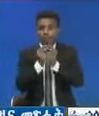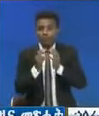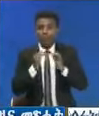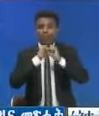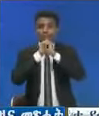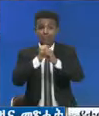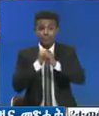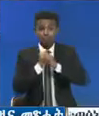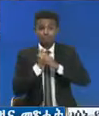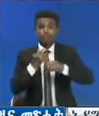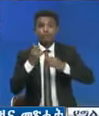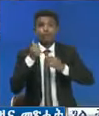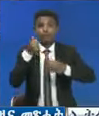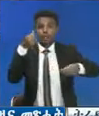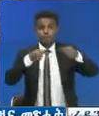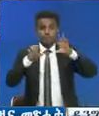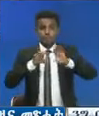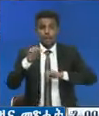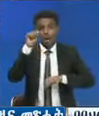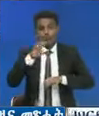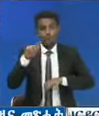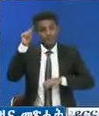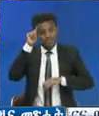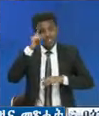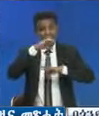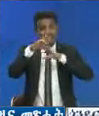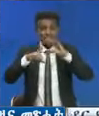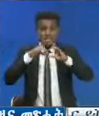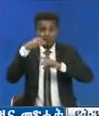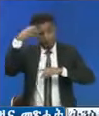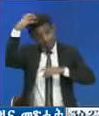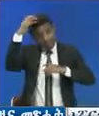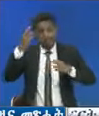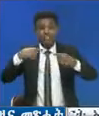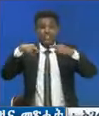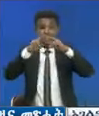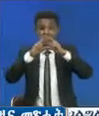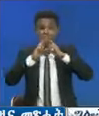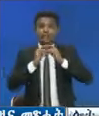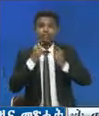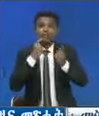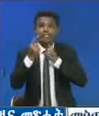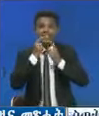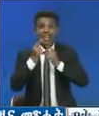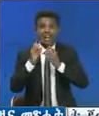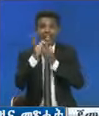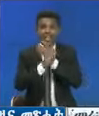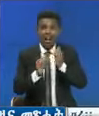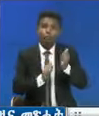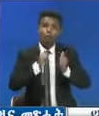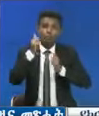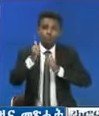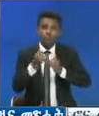እየተወጡ መሆናቸውን የተናገሩት አቶ ተገኘ የክልሉ መንግስት ከፌደራል ጋር በመነጋገር አገር አቋርጦ የሚመጣውን ያንበጣ መንጋ ከምንጩ